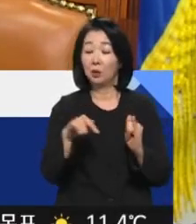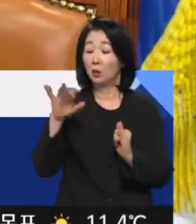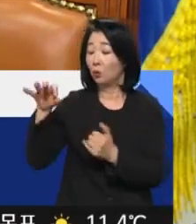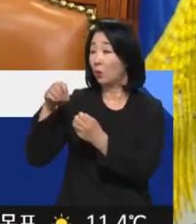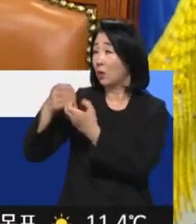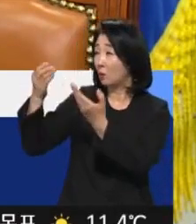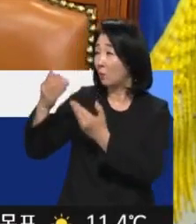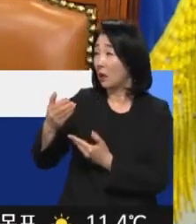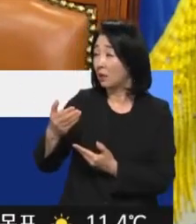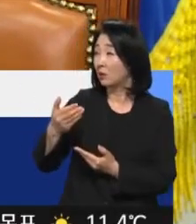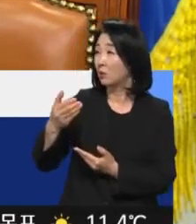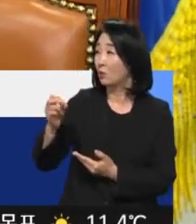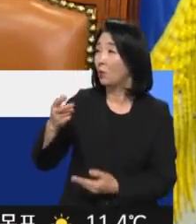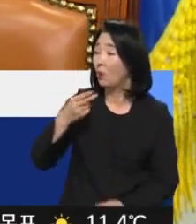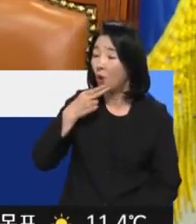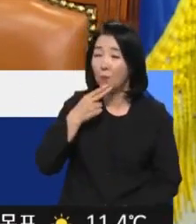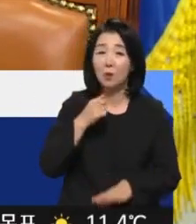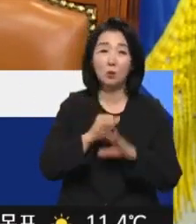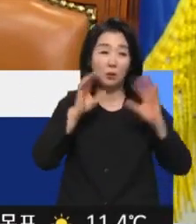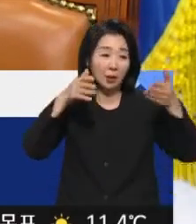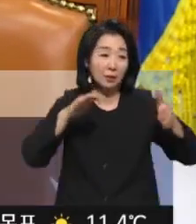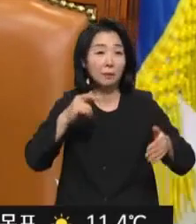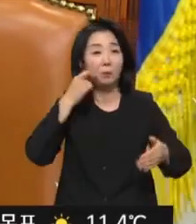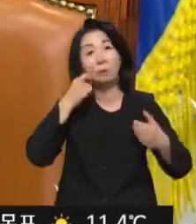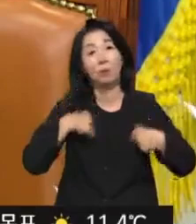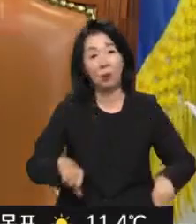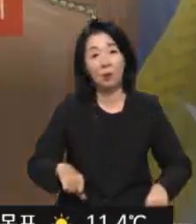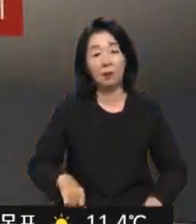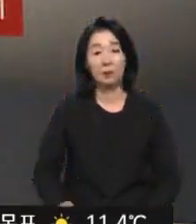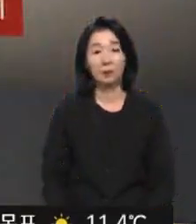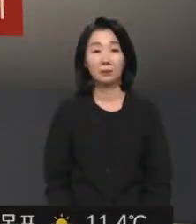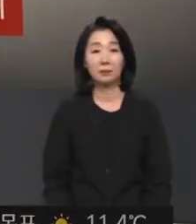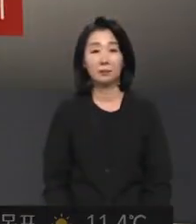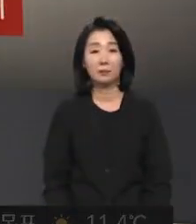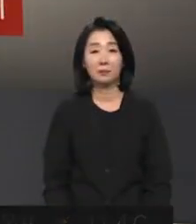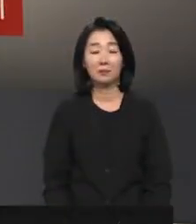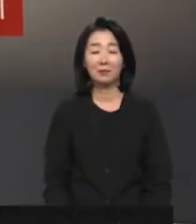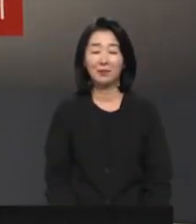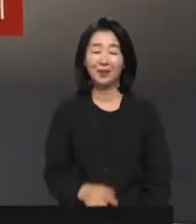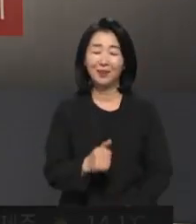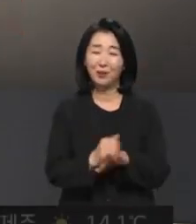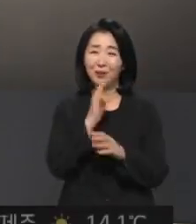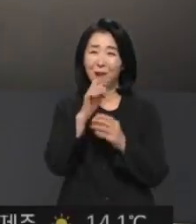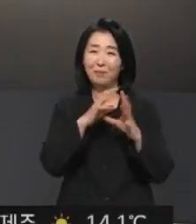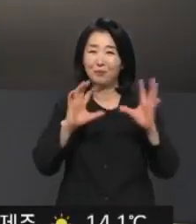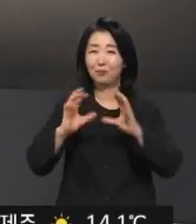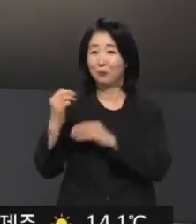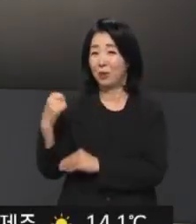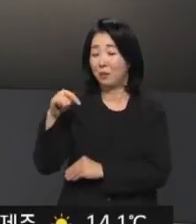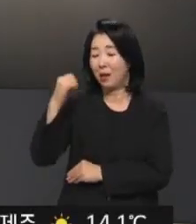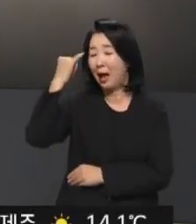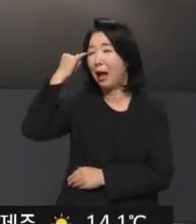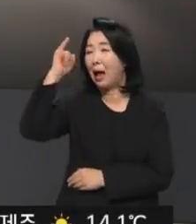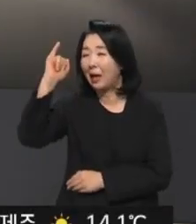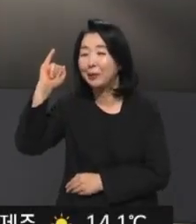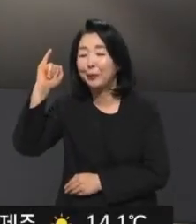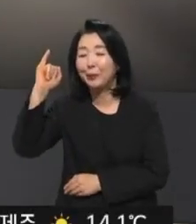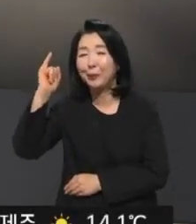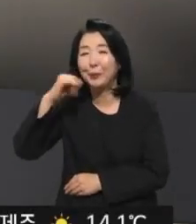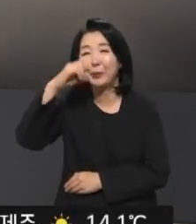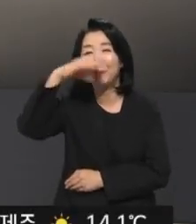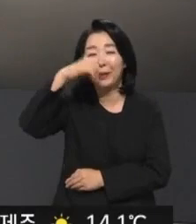돈이 없는 청년들이 애를 낳지 못하는 것입니다. 네, 논란이 커지자 국민의힘에선 아이디어 차원이었다고